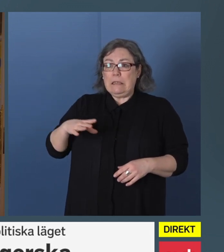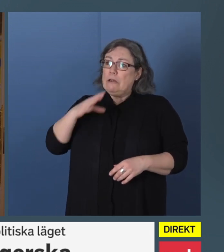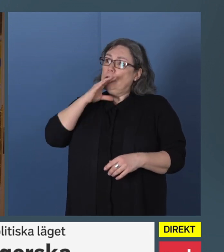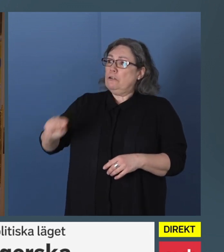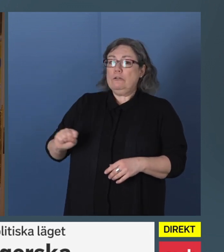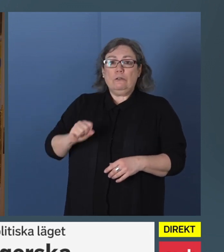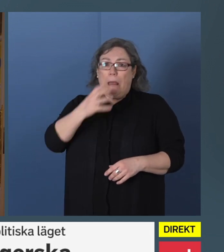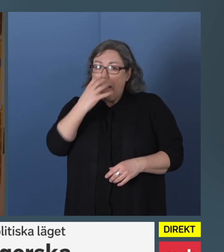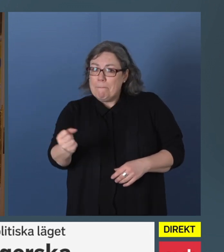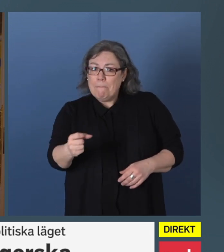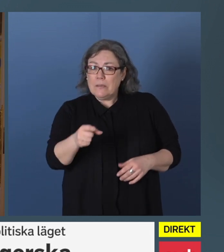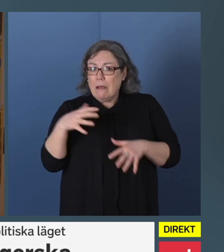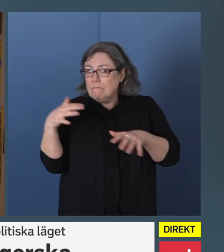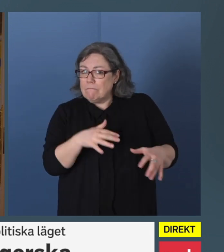vedergällning?